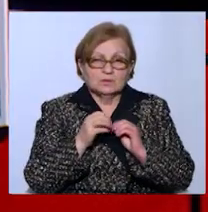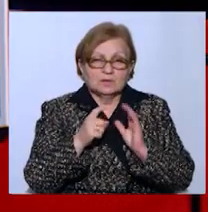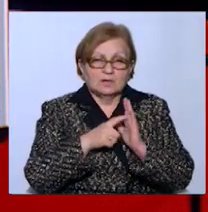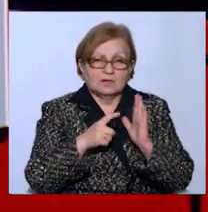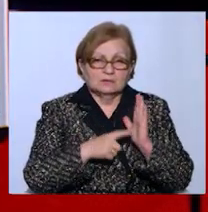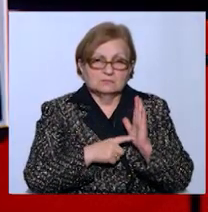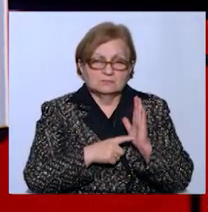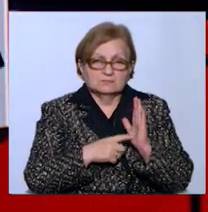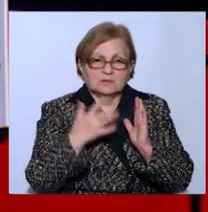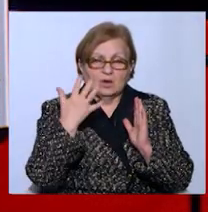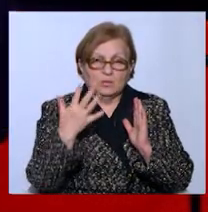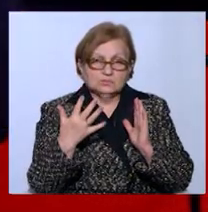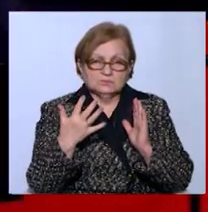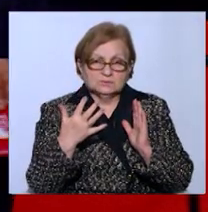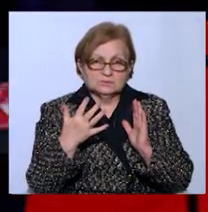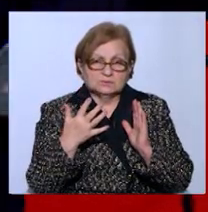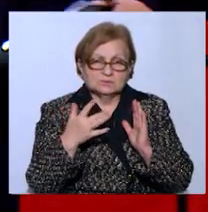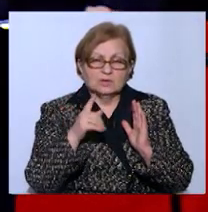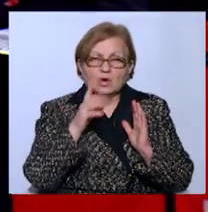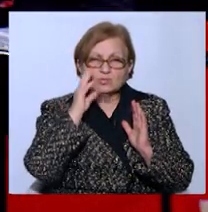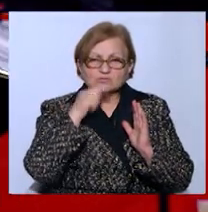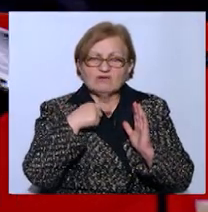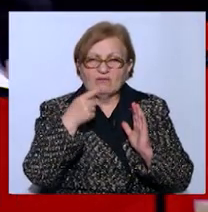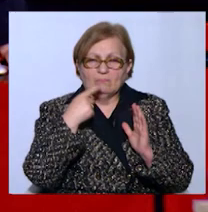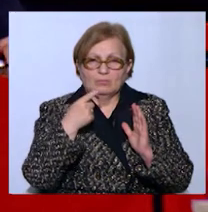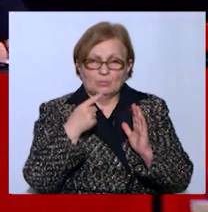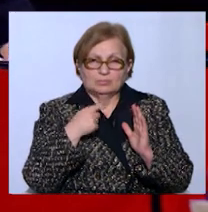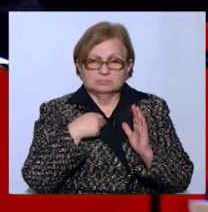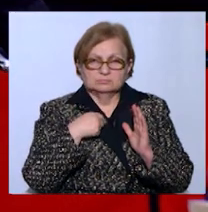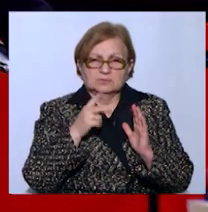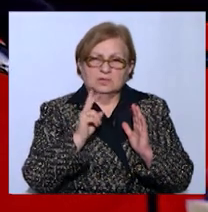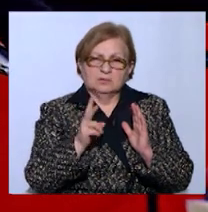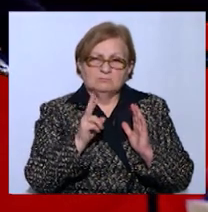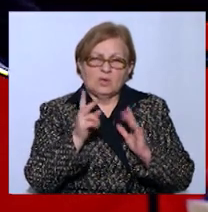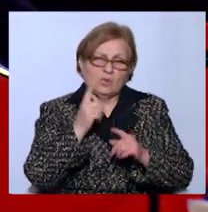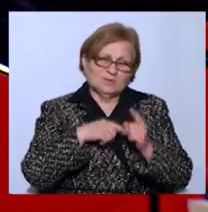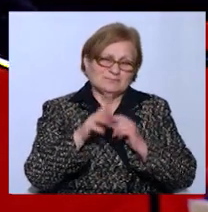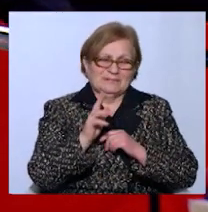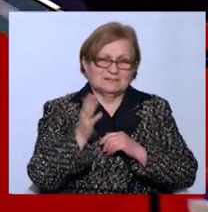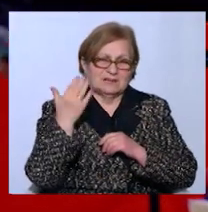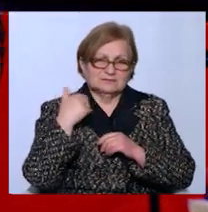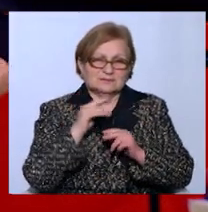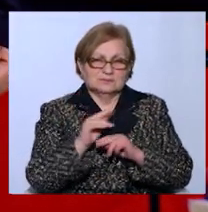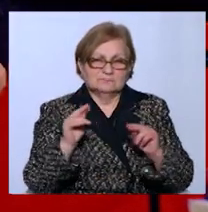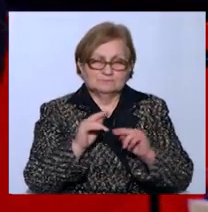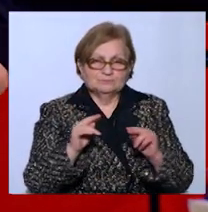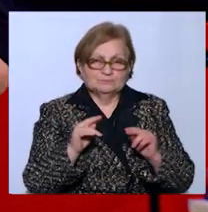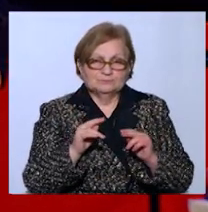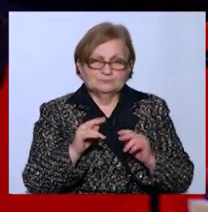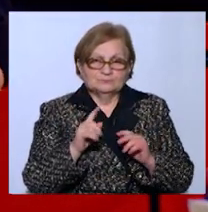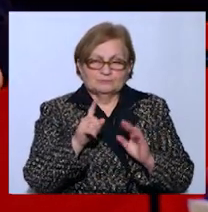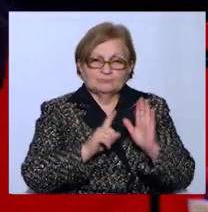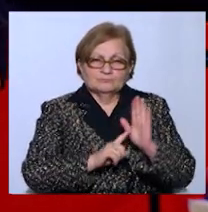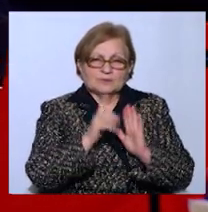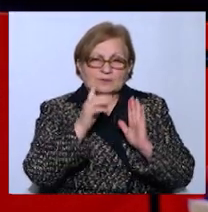გავყოთ 5-ზე. აი ამას რო ვამბობ მე. მეორე კლასში დავბრუნდეთ, მესამეში, პირველში, ოდესაც კი ვახსენებ